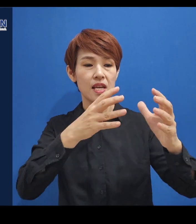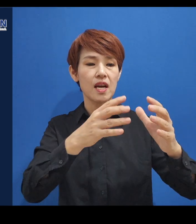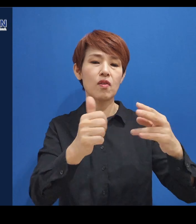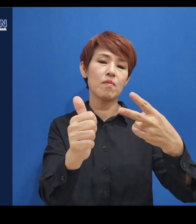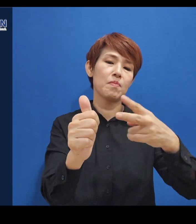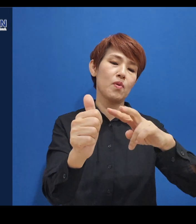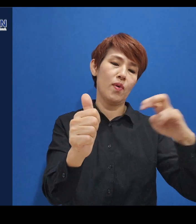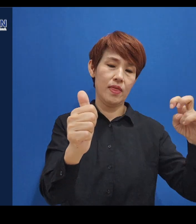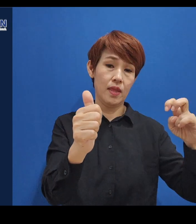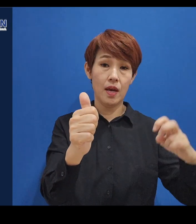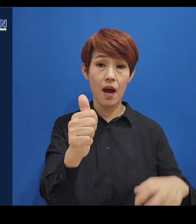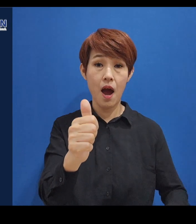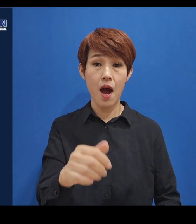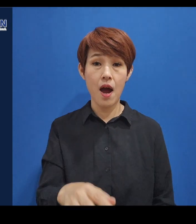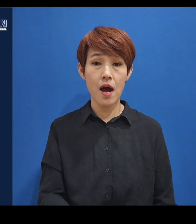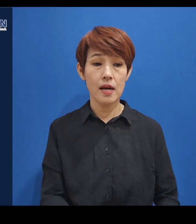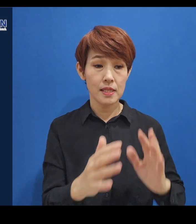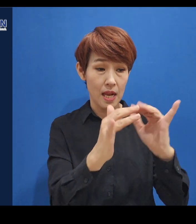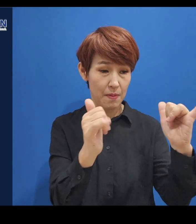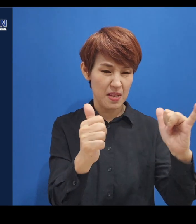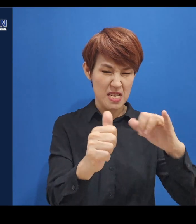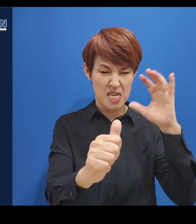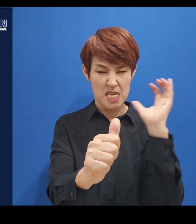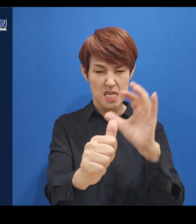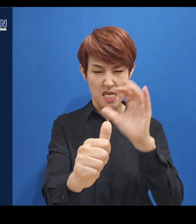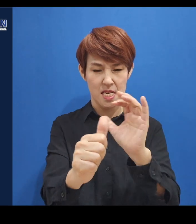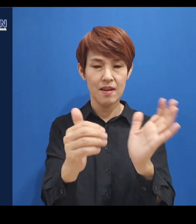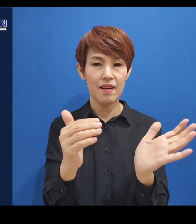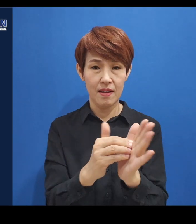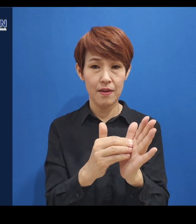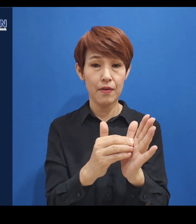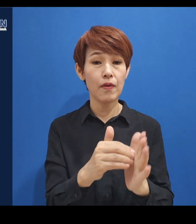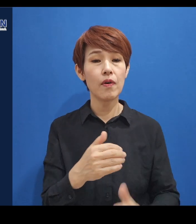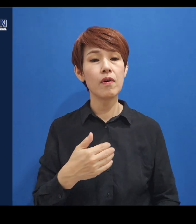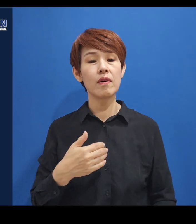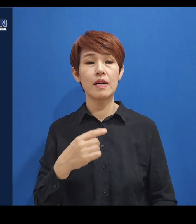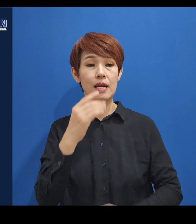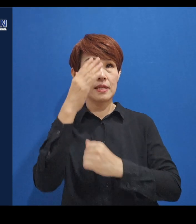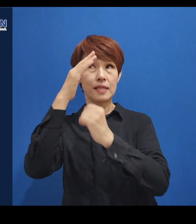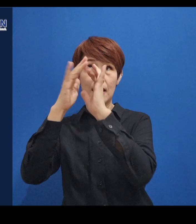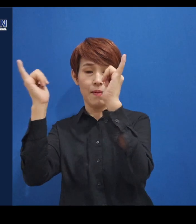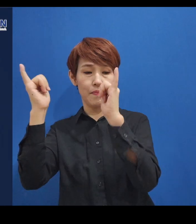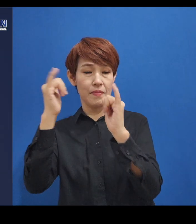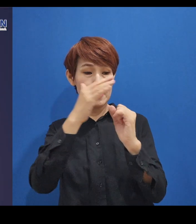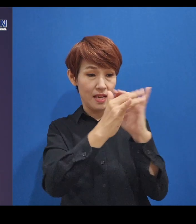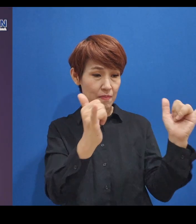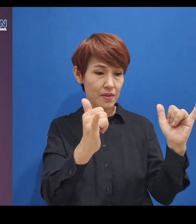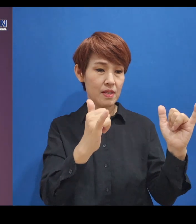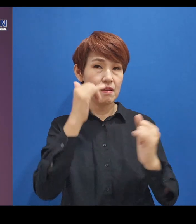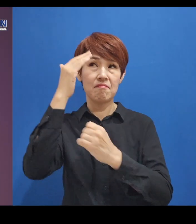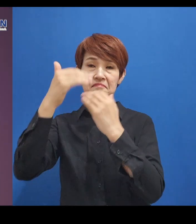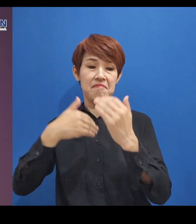너희를 미워한다. 사람들이 나를 박해하였은즉 너희도 박해할 거다.